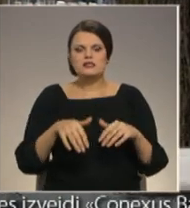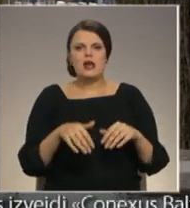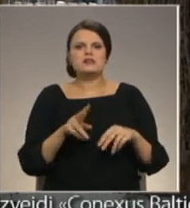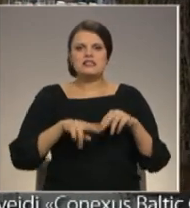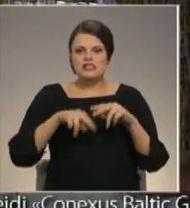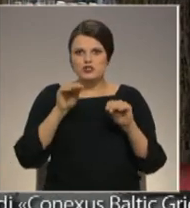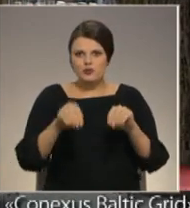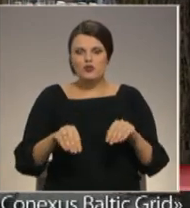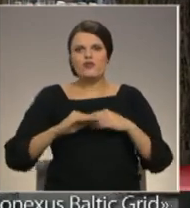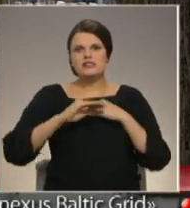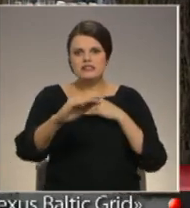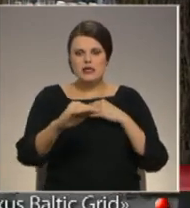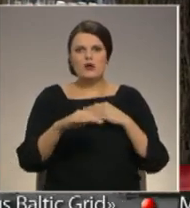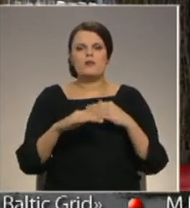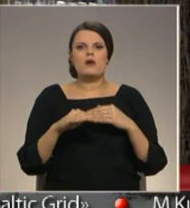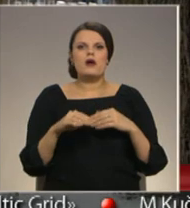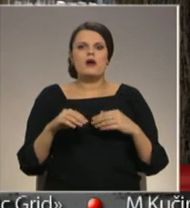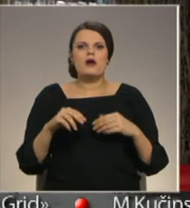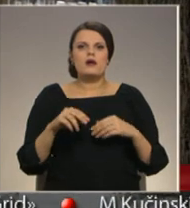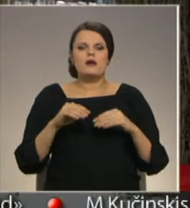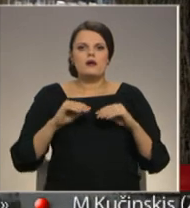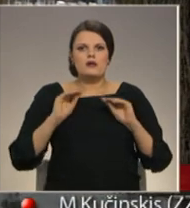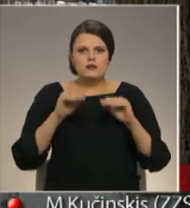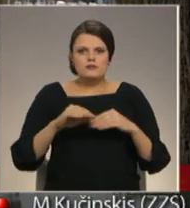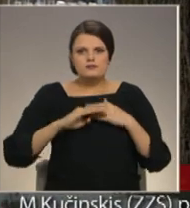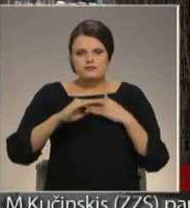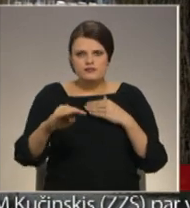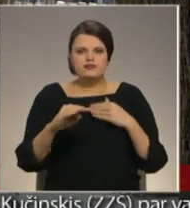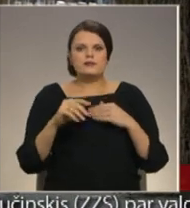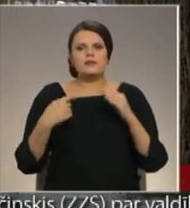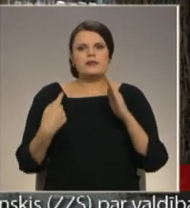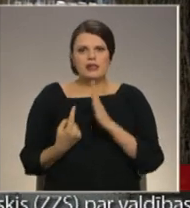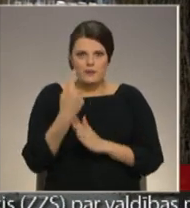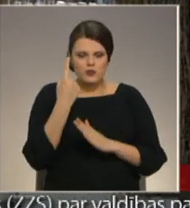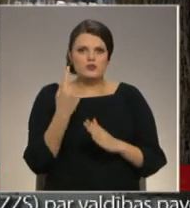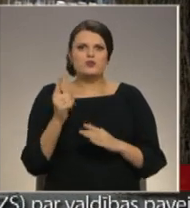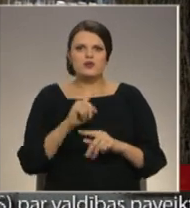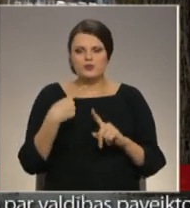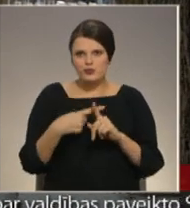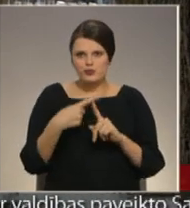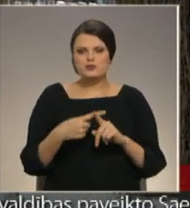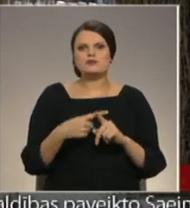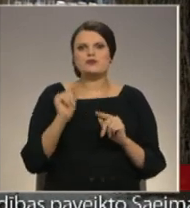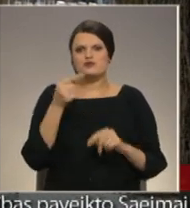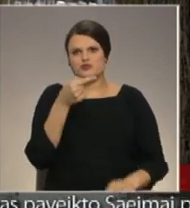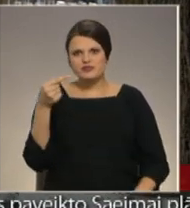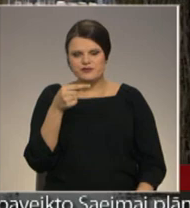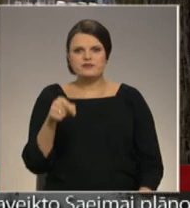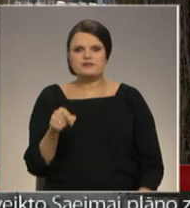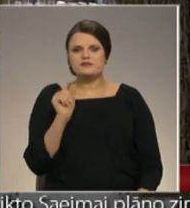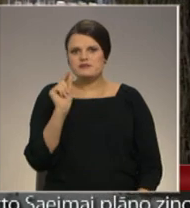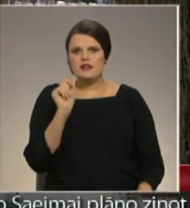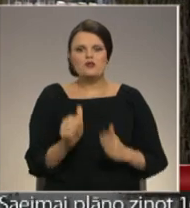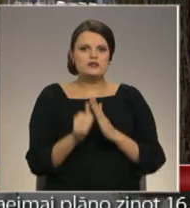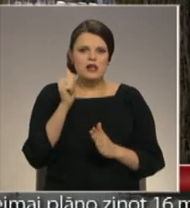brauktumves seguma pamatkārtnes izbūve, tas ir pieļaujams, jo temperatūras ir plusos, nedaudz mīnusos, tas ir pat